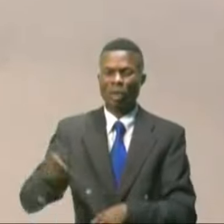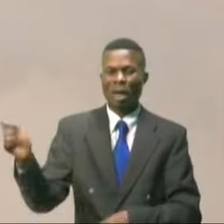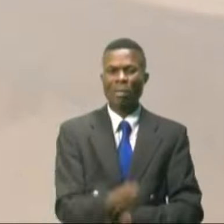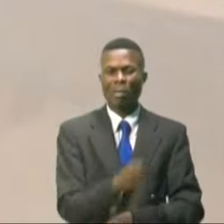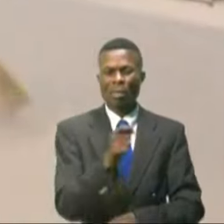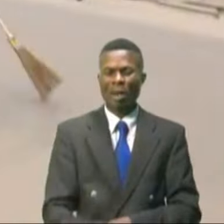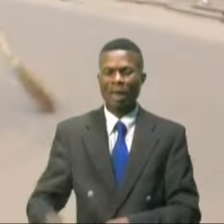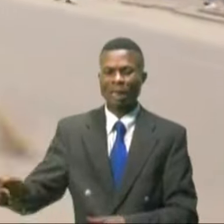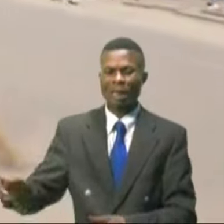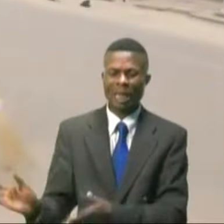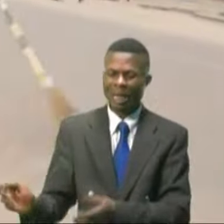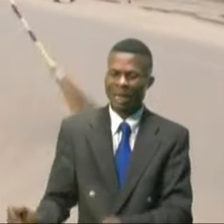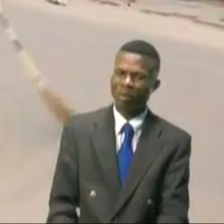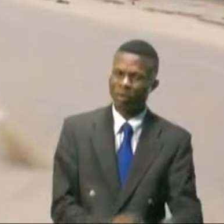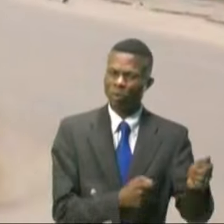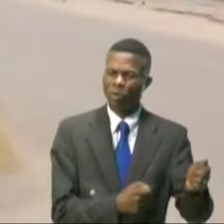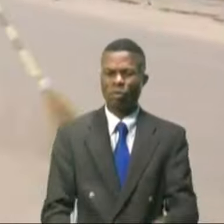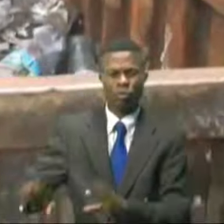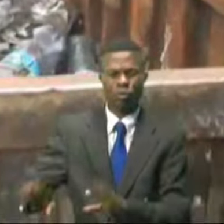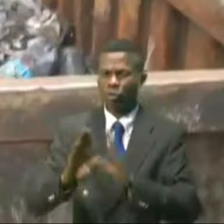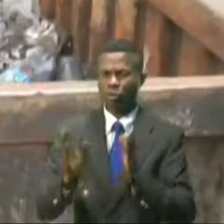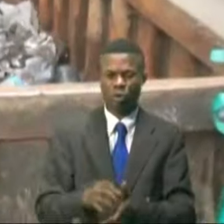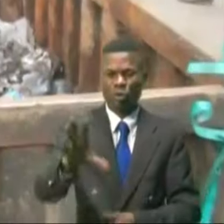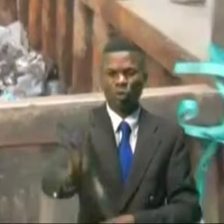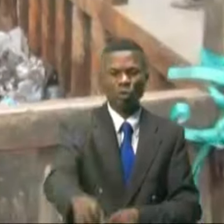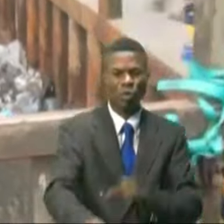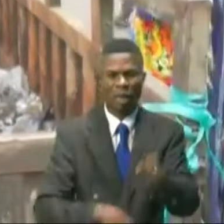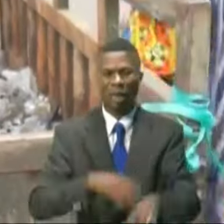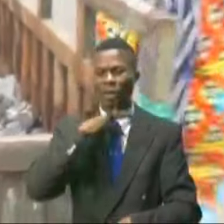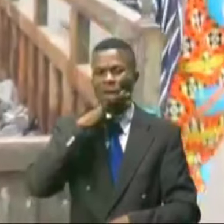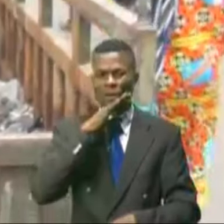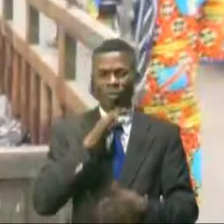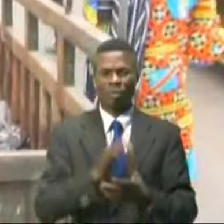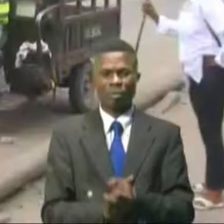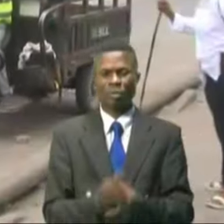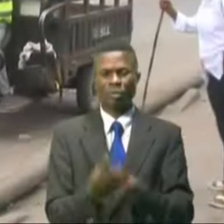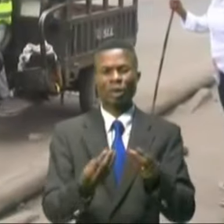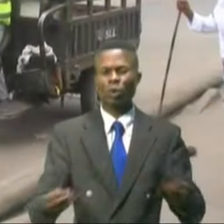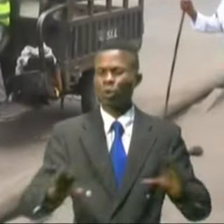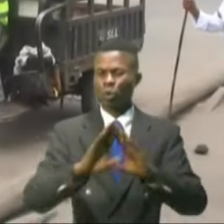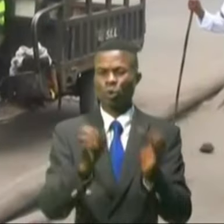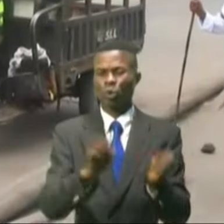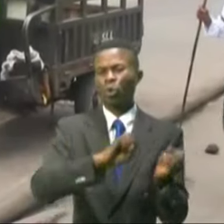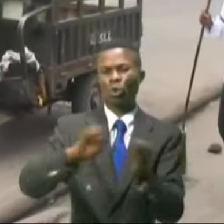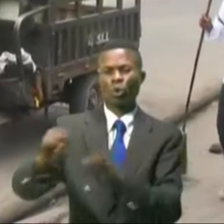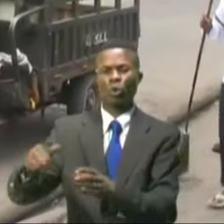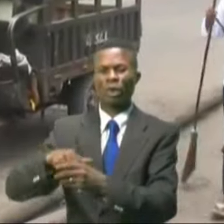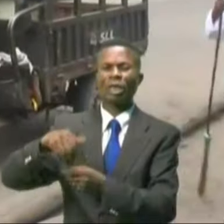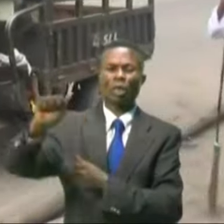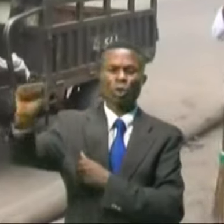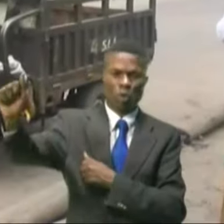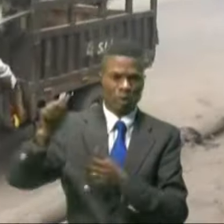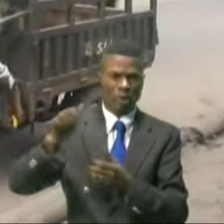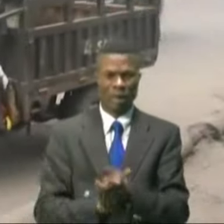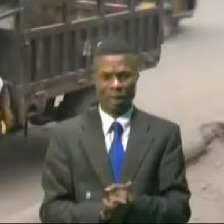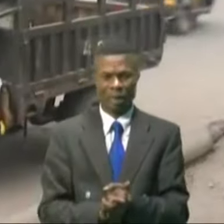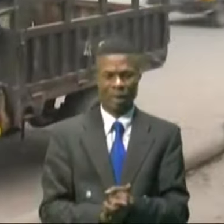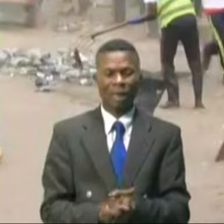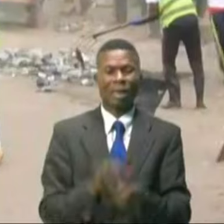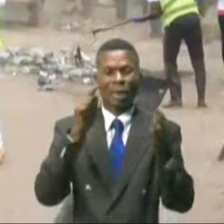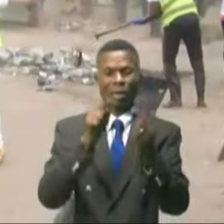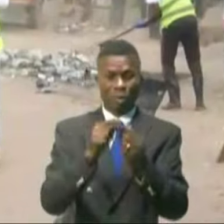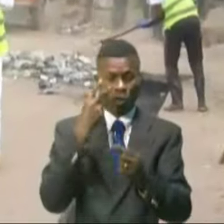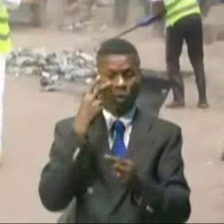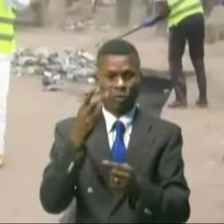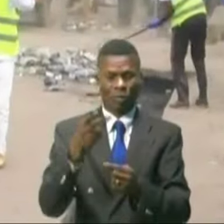des voiries publiques, ainsi qu'au ramassage et évacuation des immondices et des ordures. Ceci dans le but d'avoir